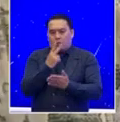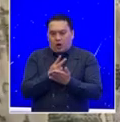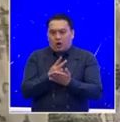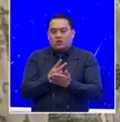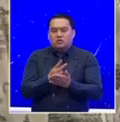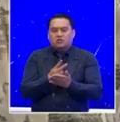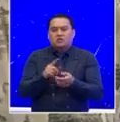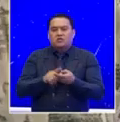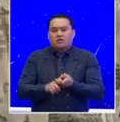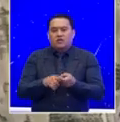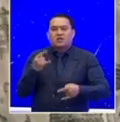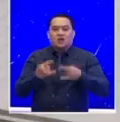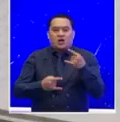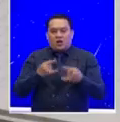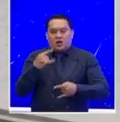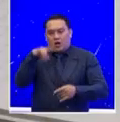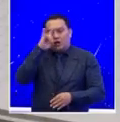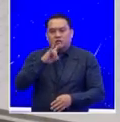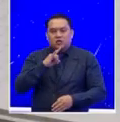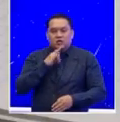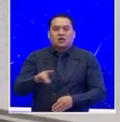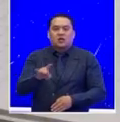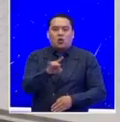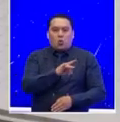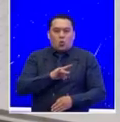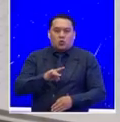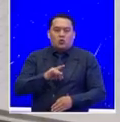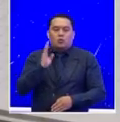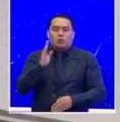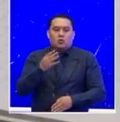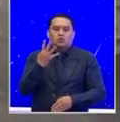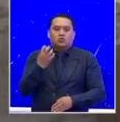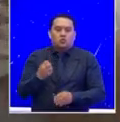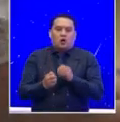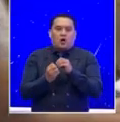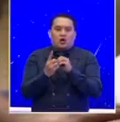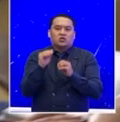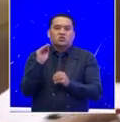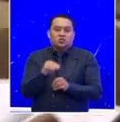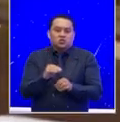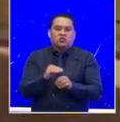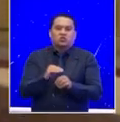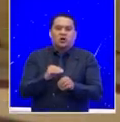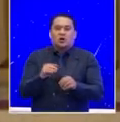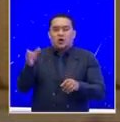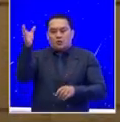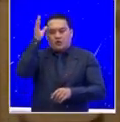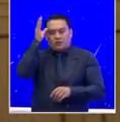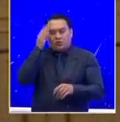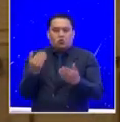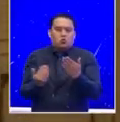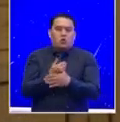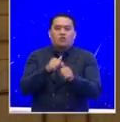обучающего контента и телеканал «Казахстан». К слову, по региону в режиме онлайн из 411 тысяч учащихся в образовательном процессе